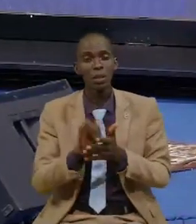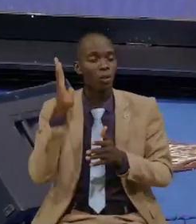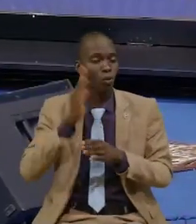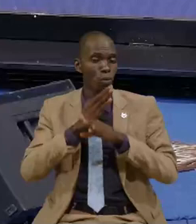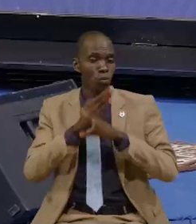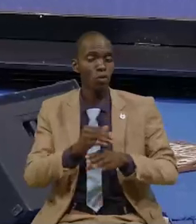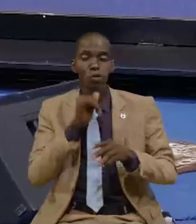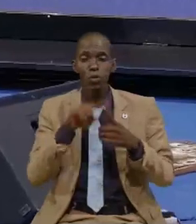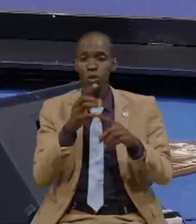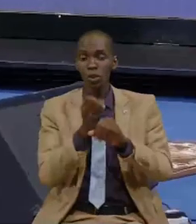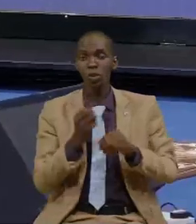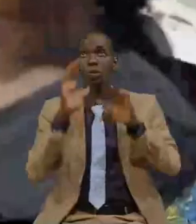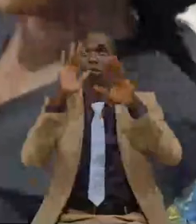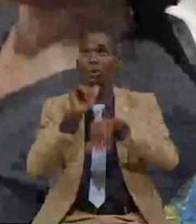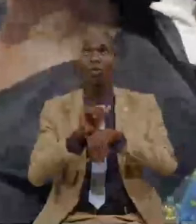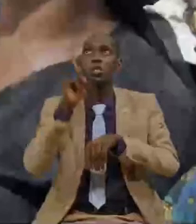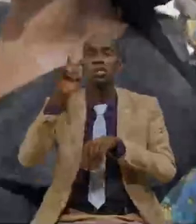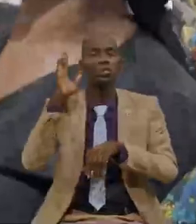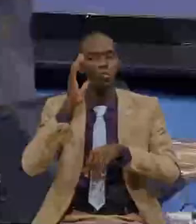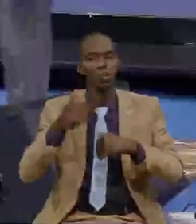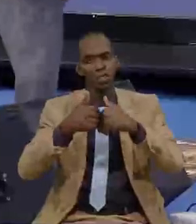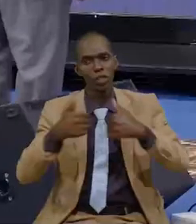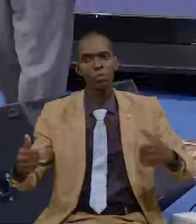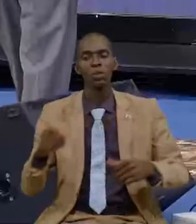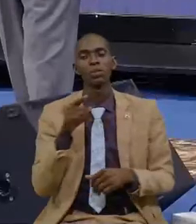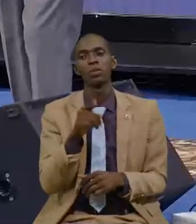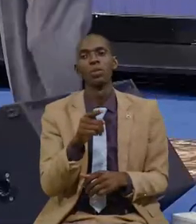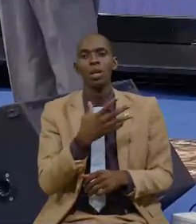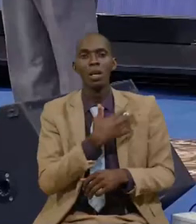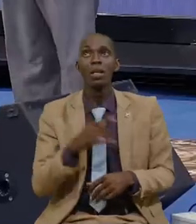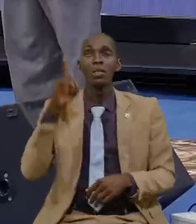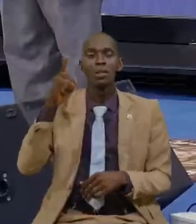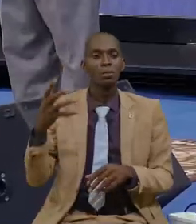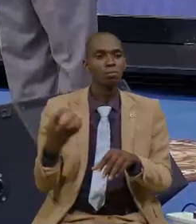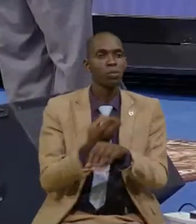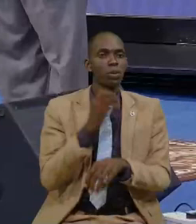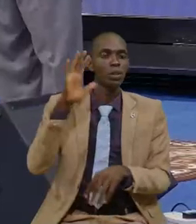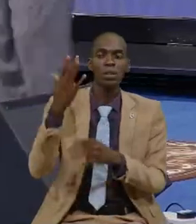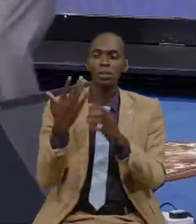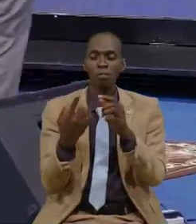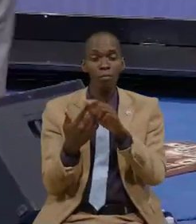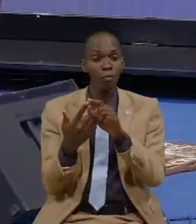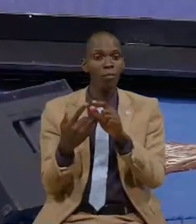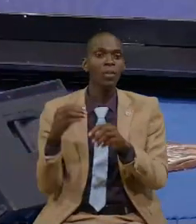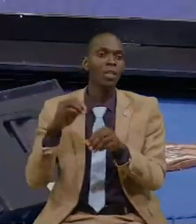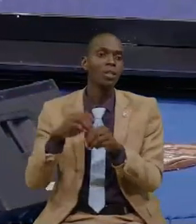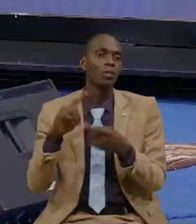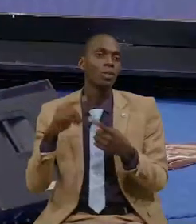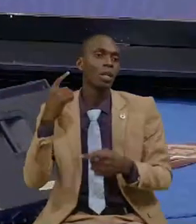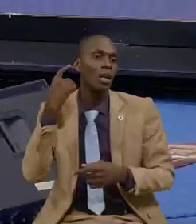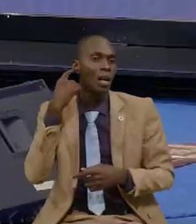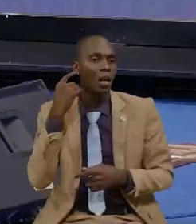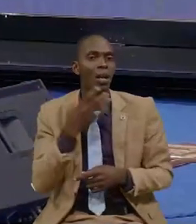influencer négativement afin de ne pas avoir votre miracle, le Seigneur vous amènera à part. Et c'est dit